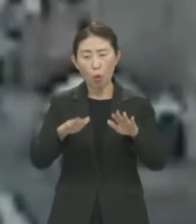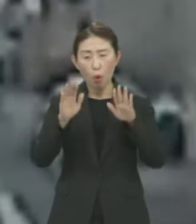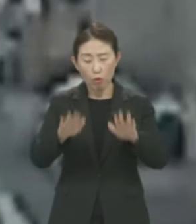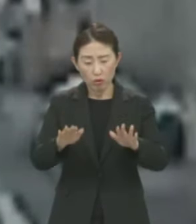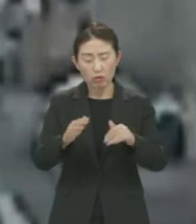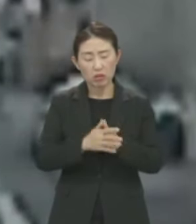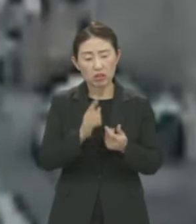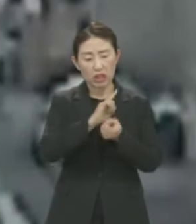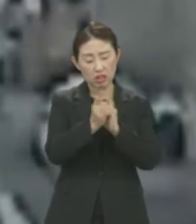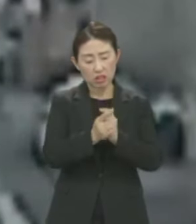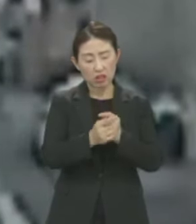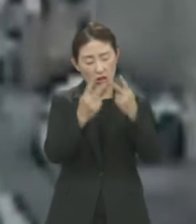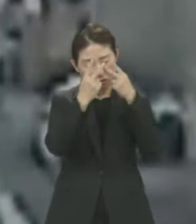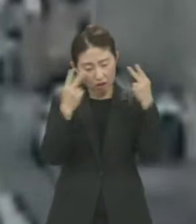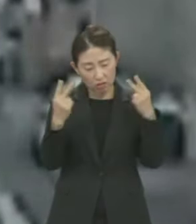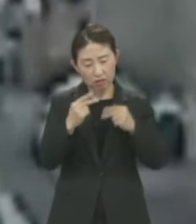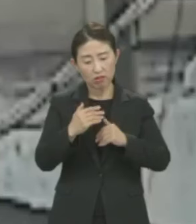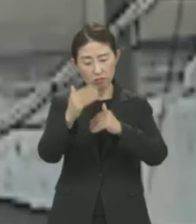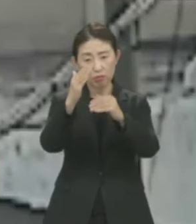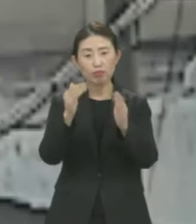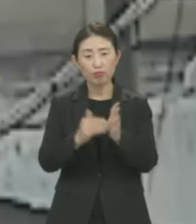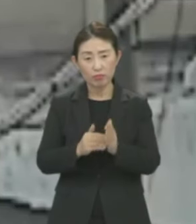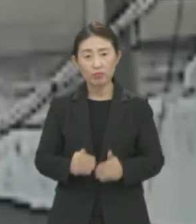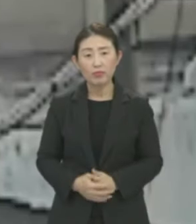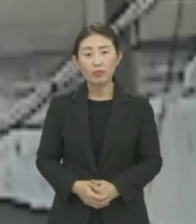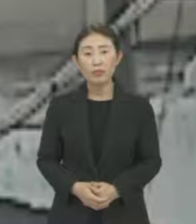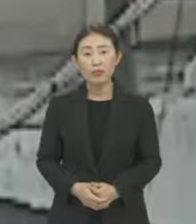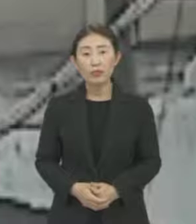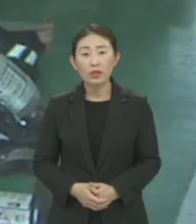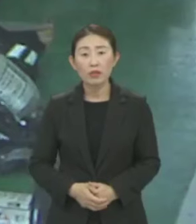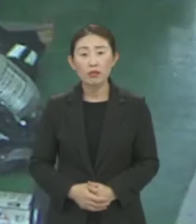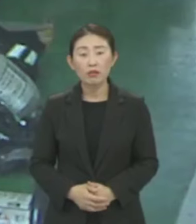오늘 대신해서 장례 절차를 진행했습니다.